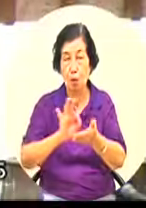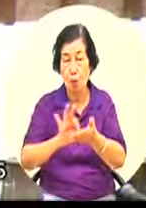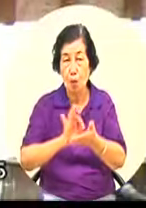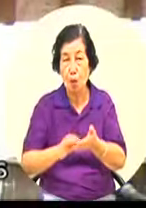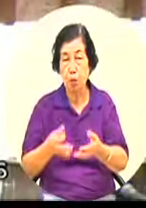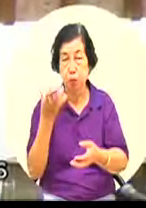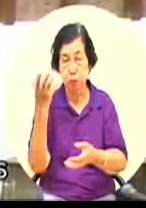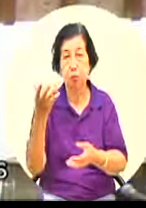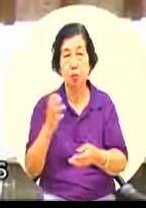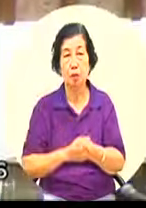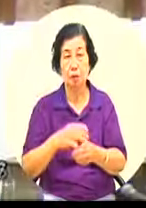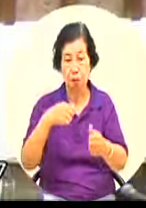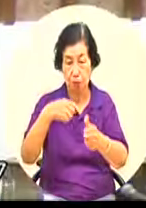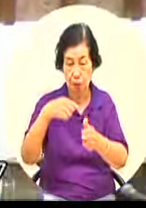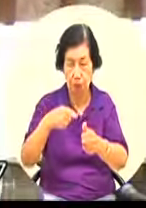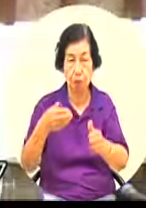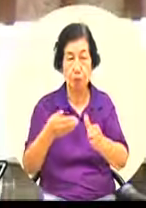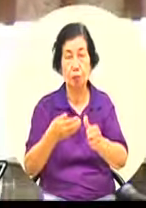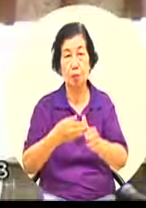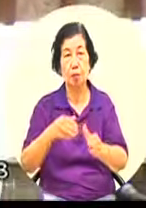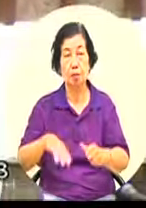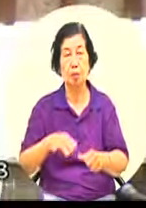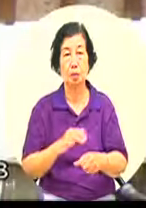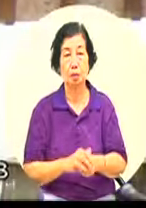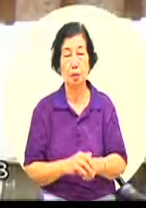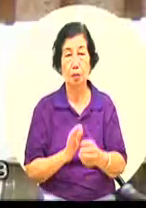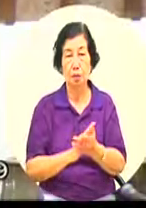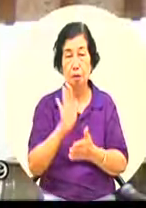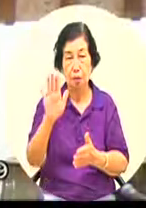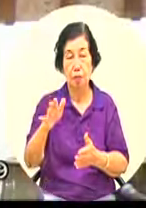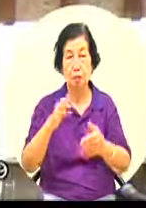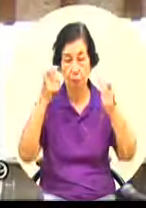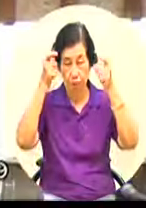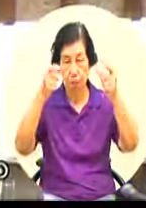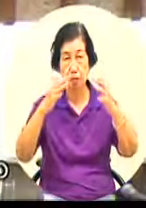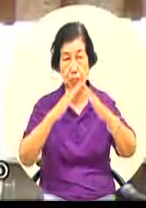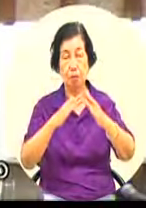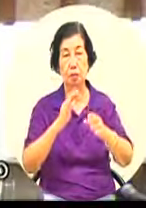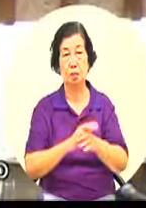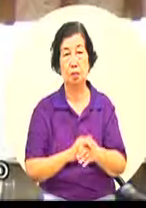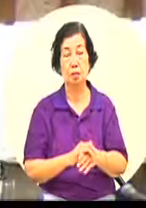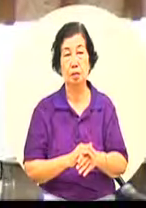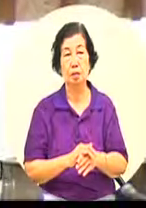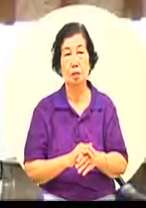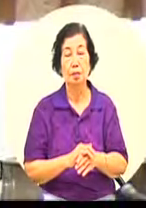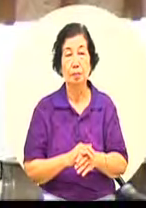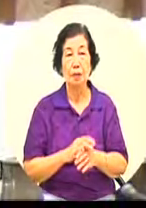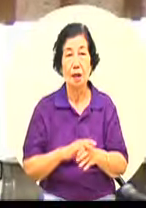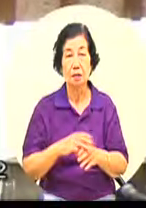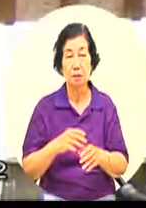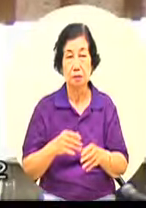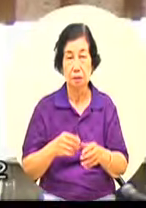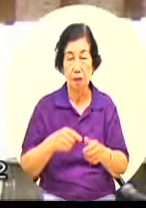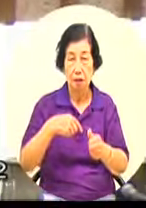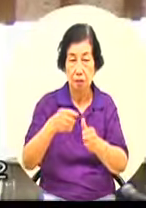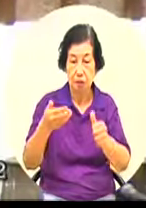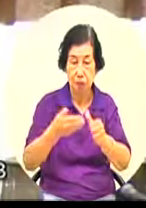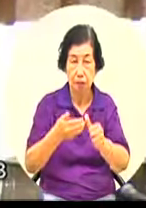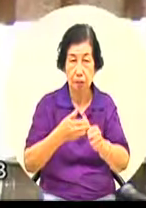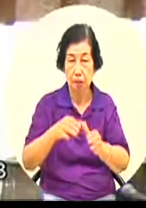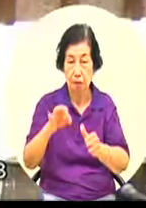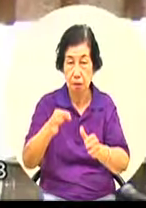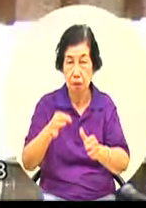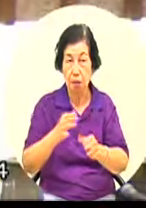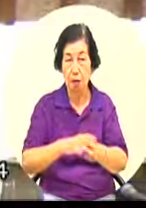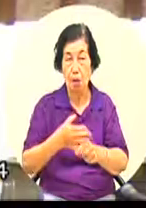够把教育办好。甚至未来我们高雄市教育局经费充足的时候，是不是有办法能够